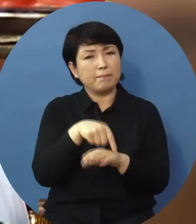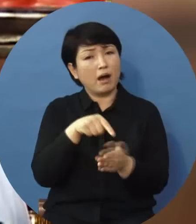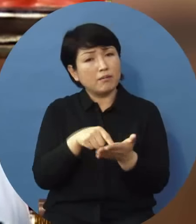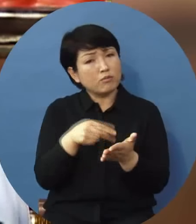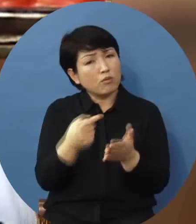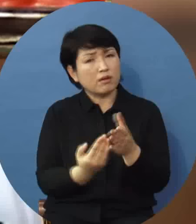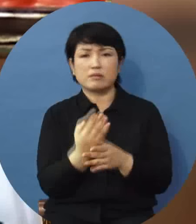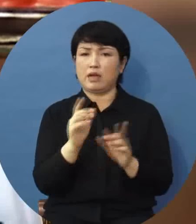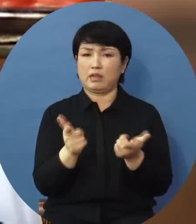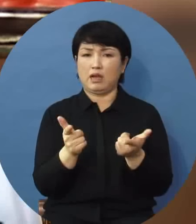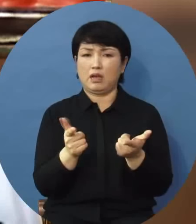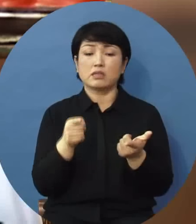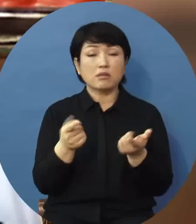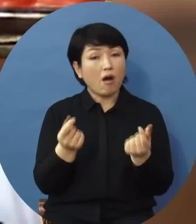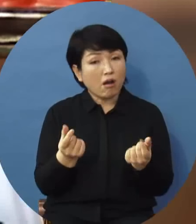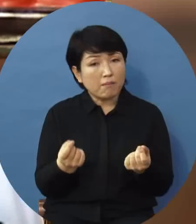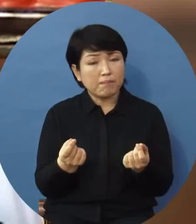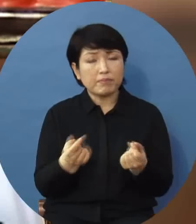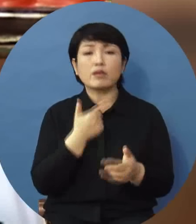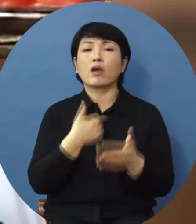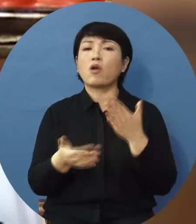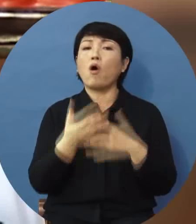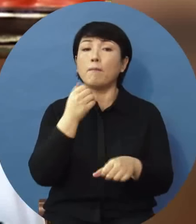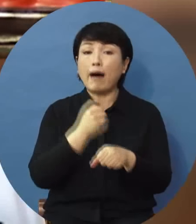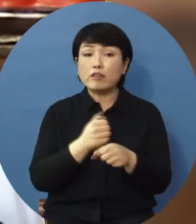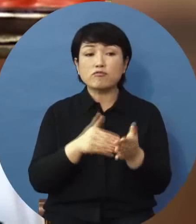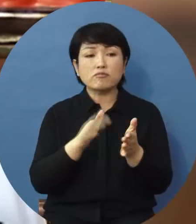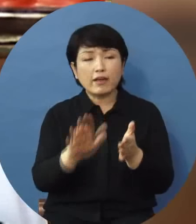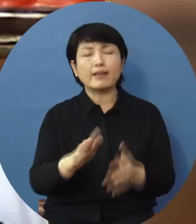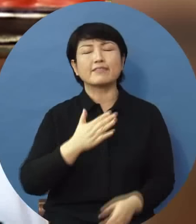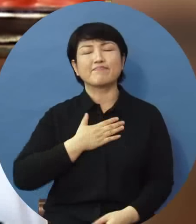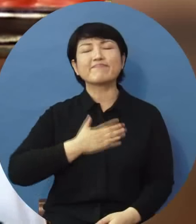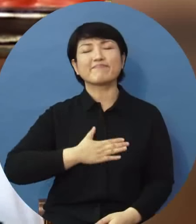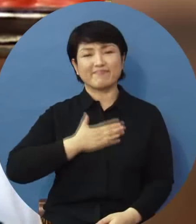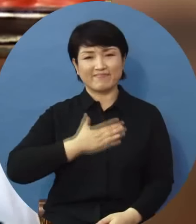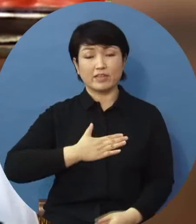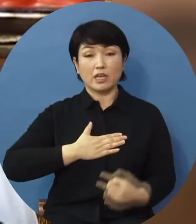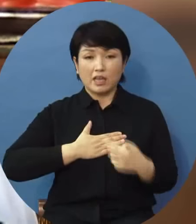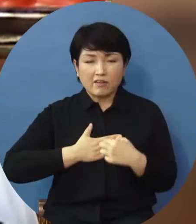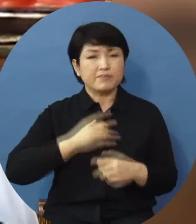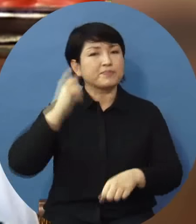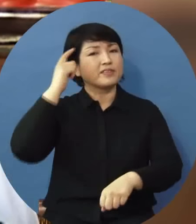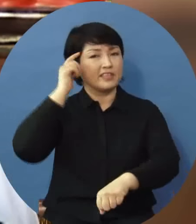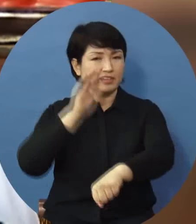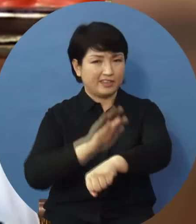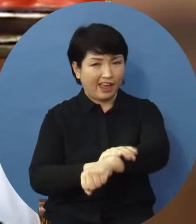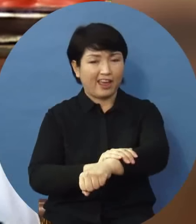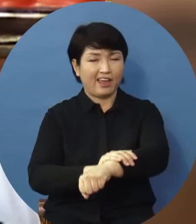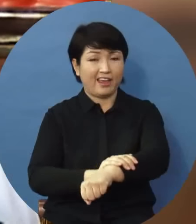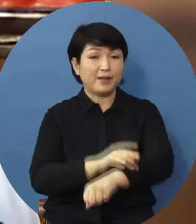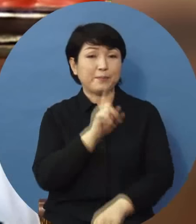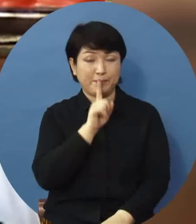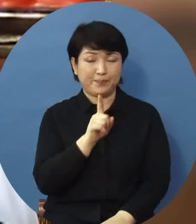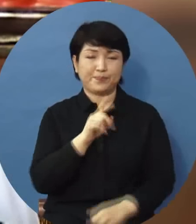않게 되죠. 이렇게 경험되어져서 아는 것, 그것을 지혜라고